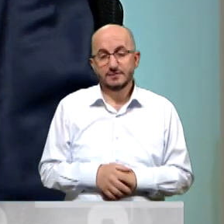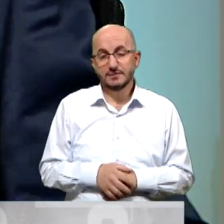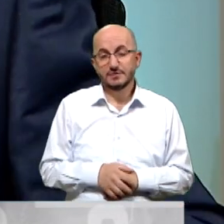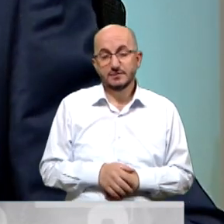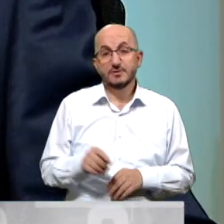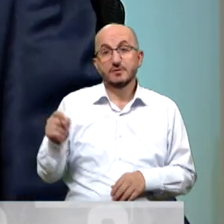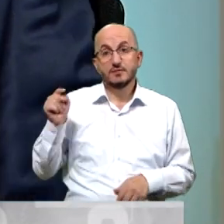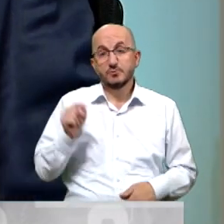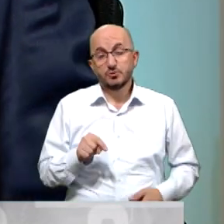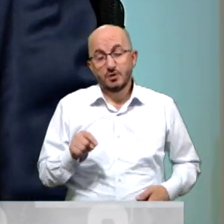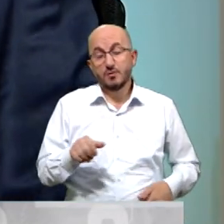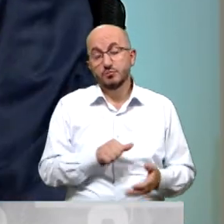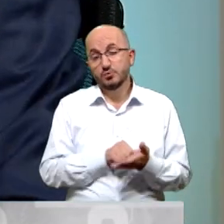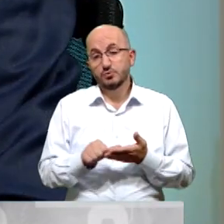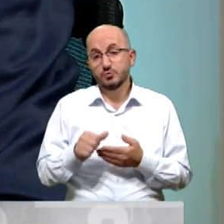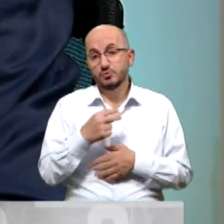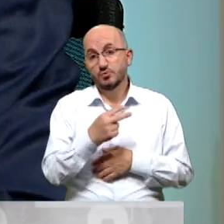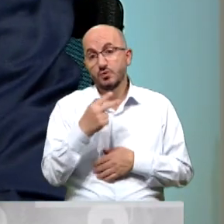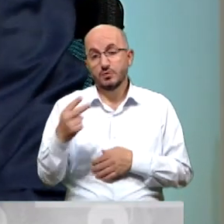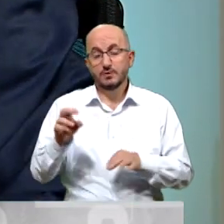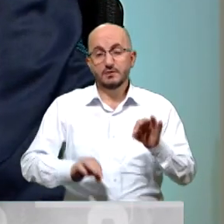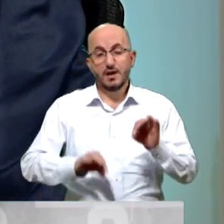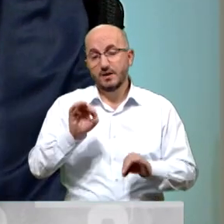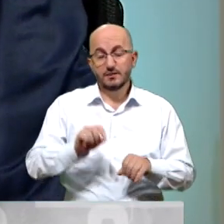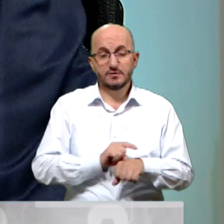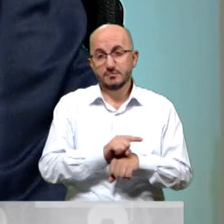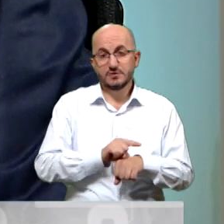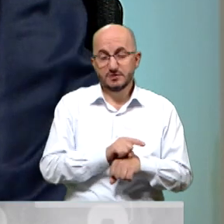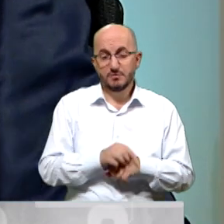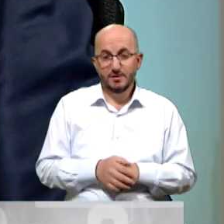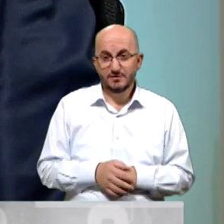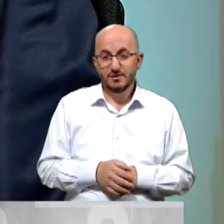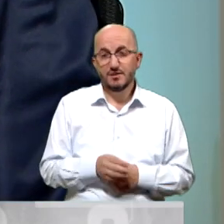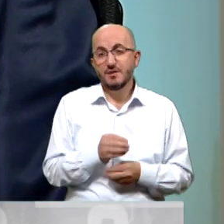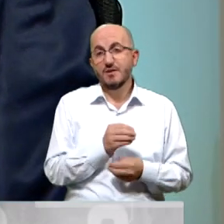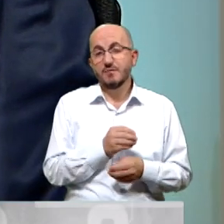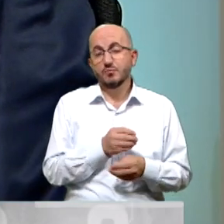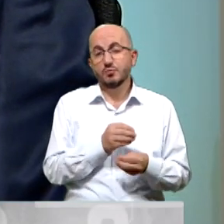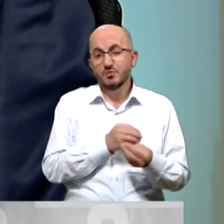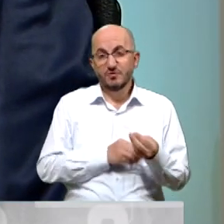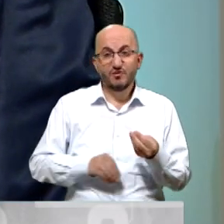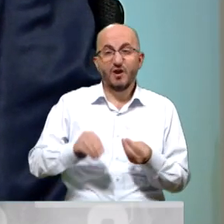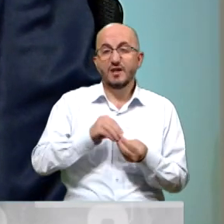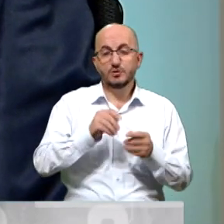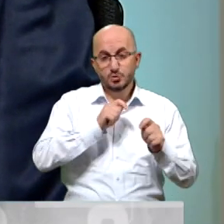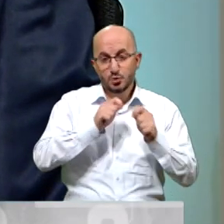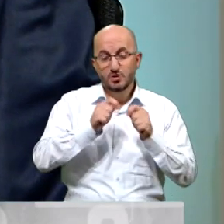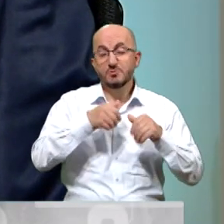bunu bütün yönleriyle değerlendirdiğimizde yani bu bir faiz sözleşmesi değildir direkt